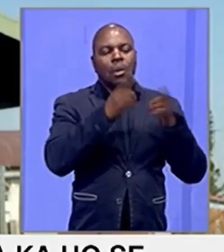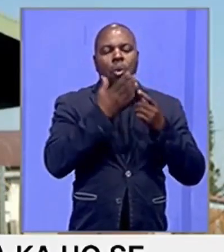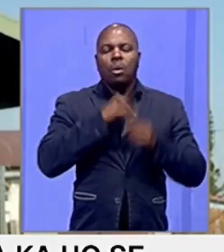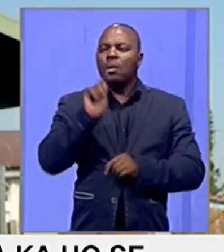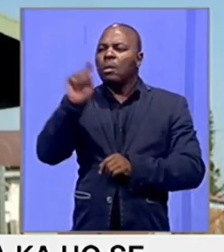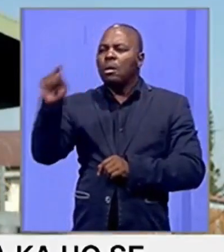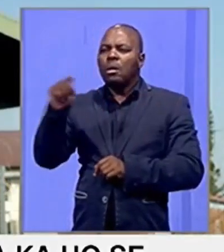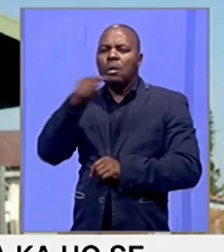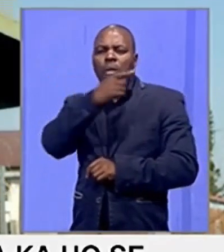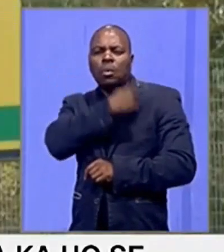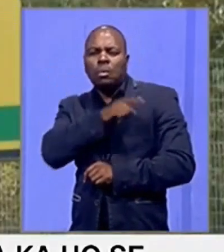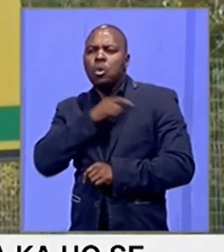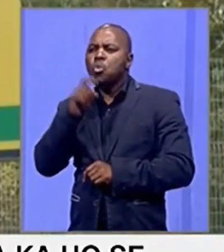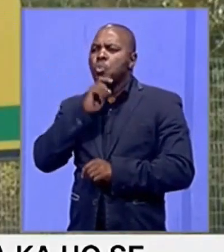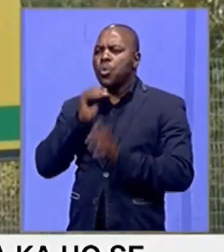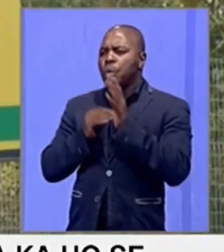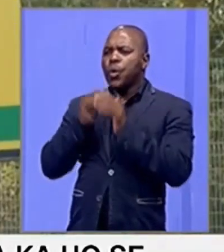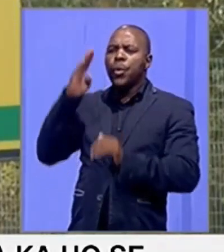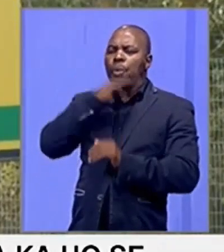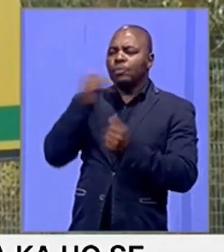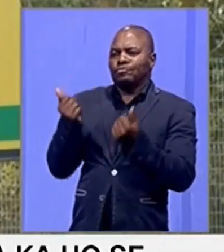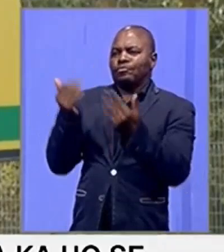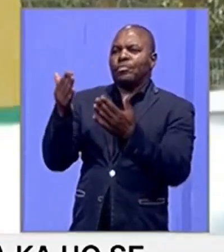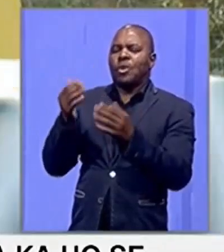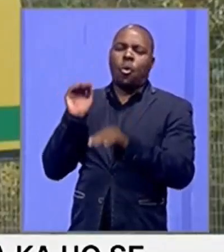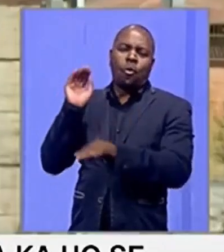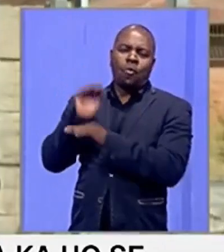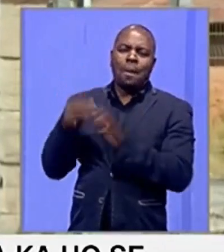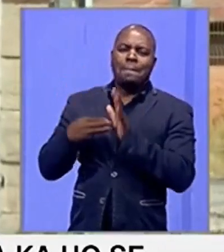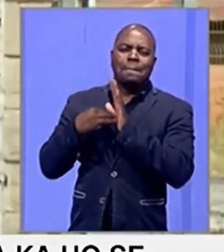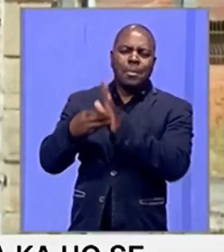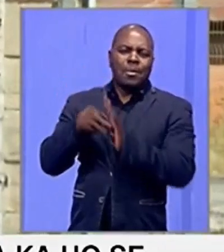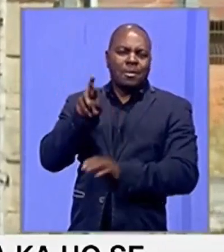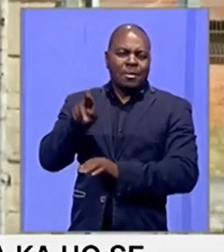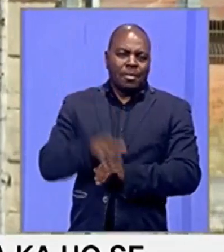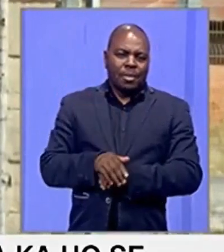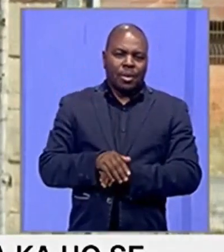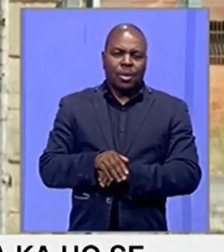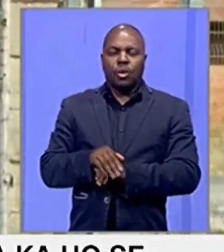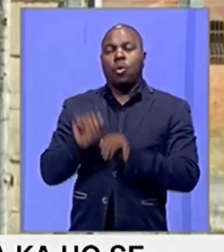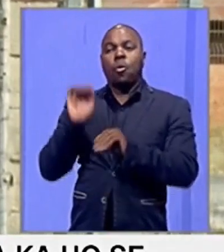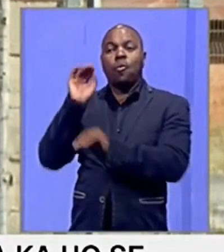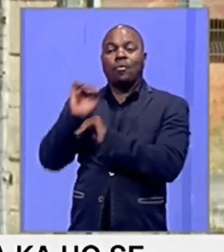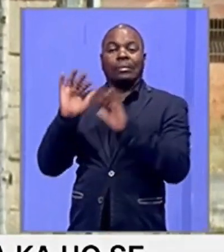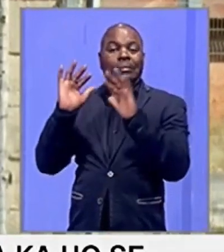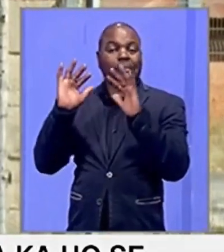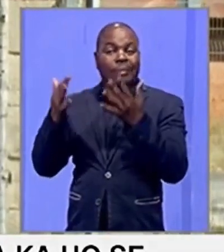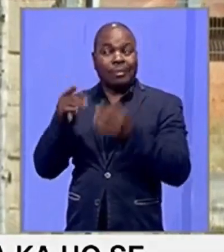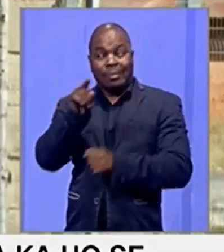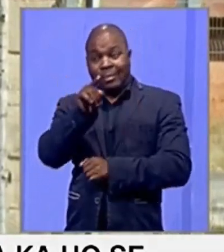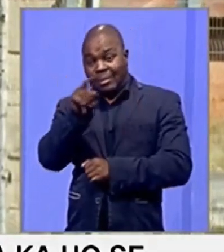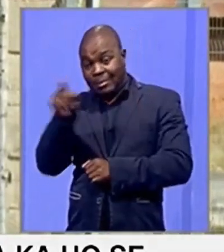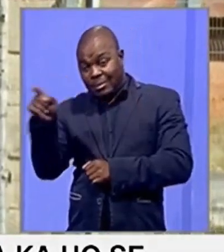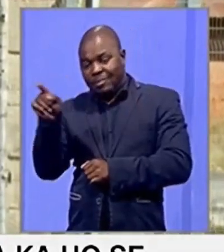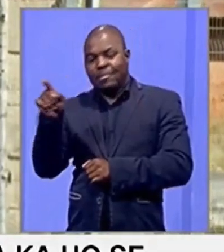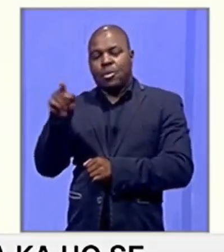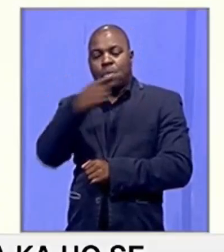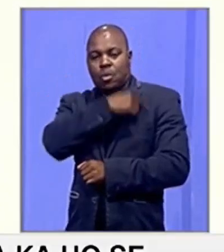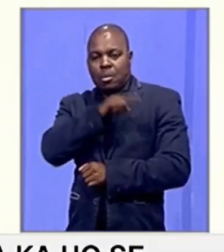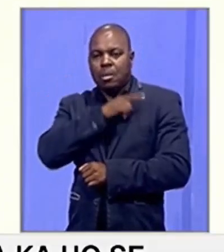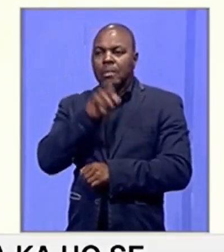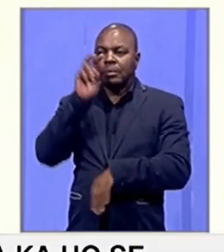a sa diriseng malatlha dithendara tsa dimilione. Maokelo a fetang 10 a tlhoka ditiriswa tsa go fetla